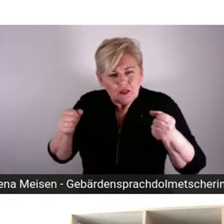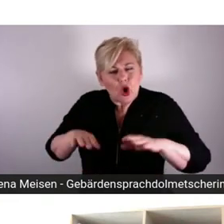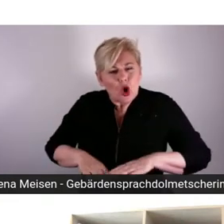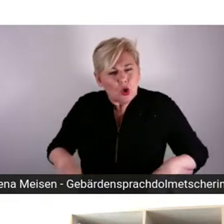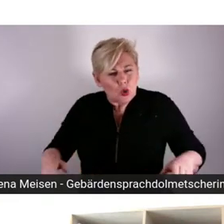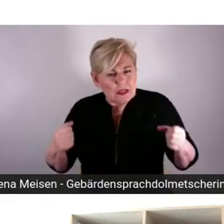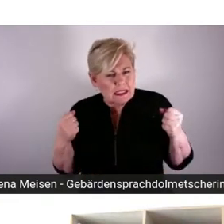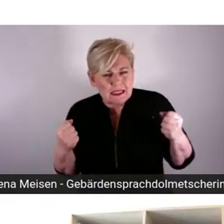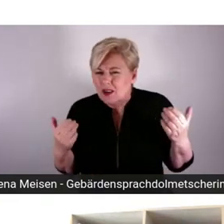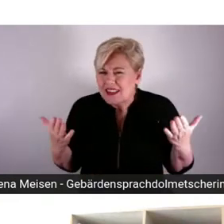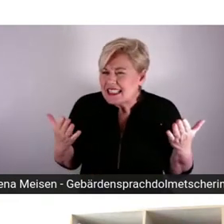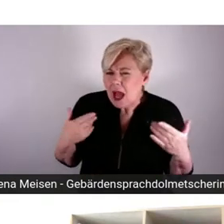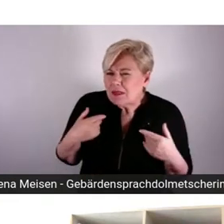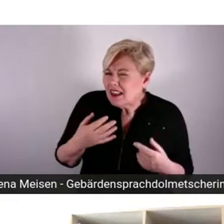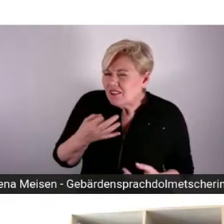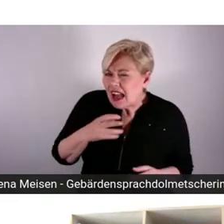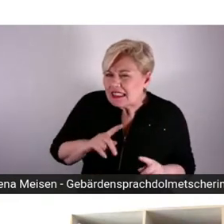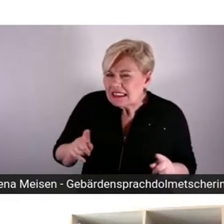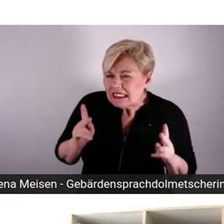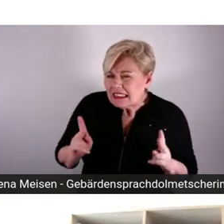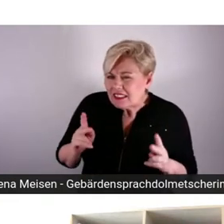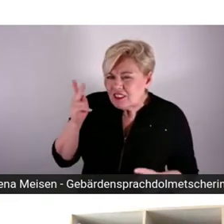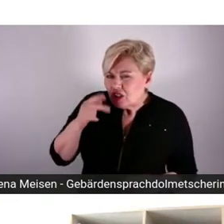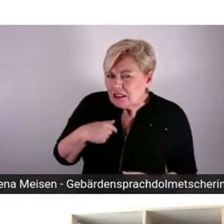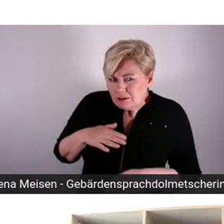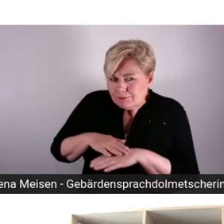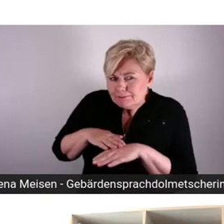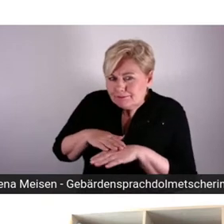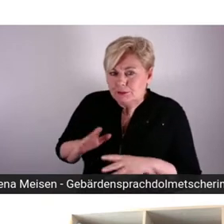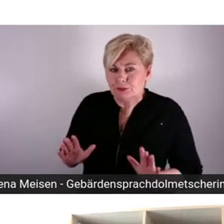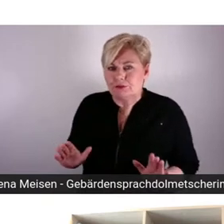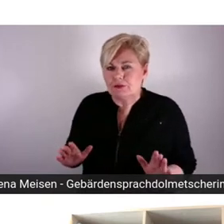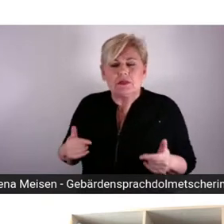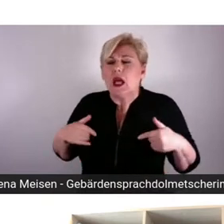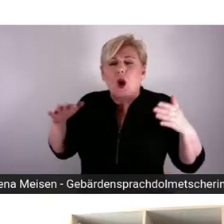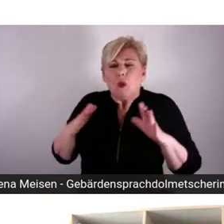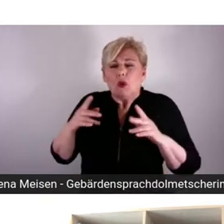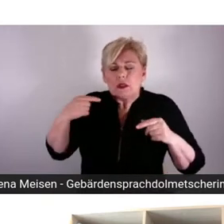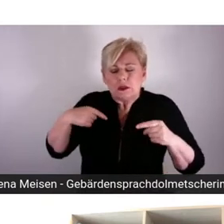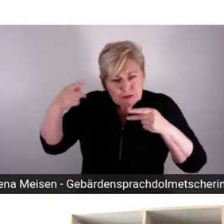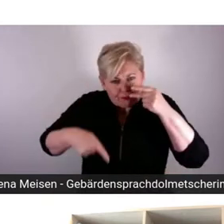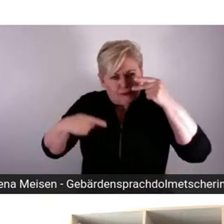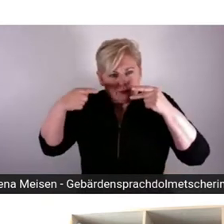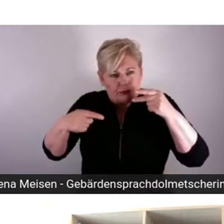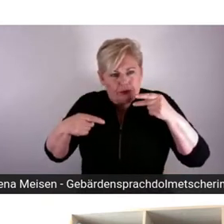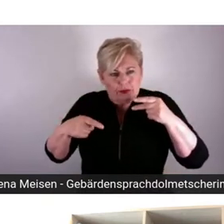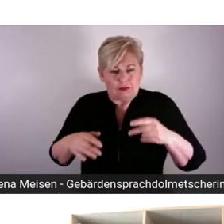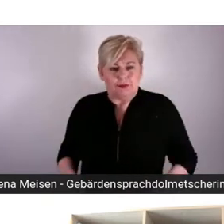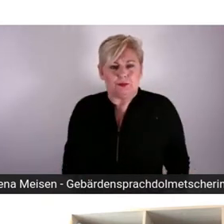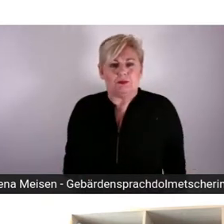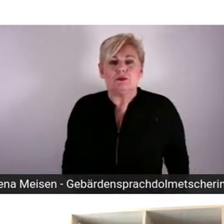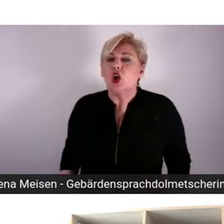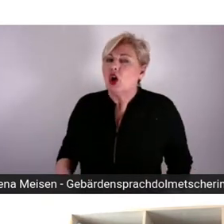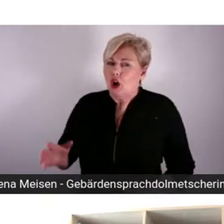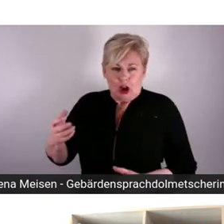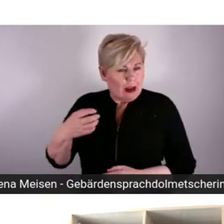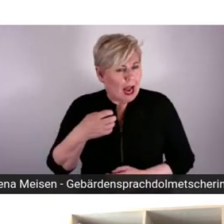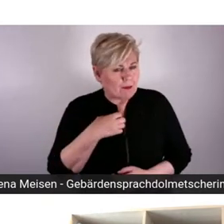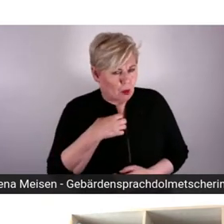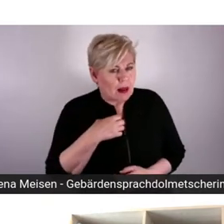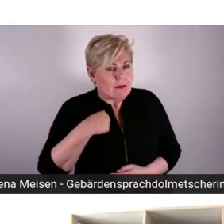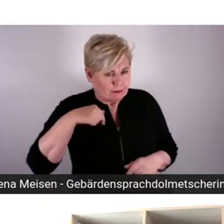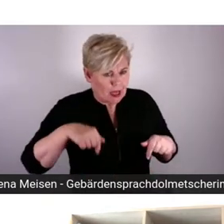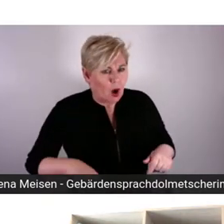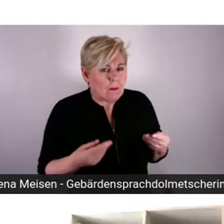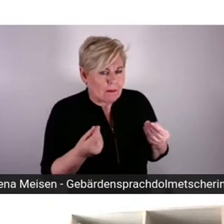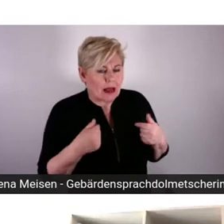die was war, ich habe die Frage nicht verstanden, es tut mir leid. Es war ein kurzer Aussetzer drin. Kein Problem, ich stelle auch fest, dass wir hier